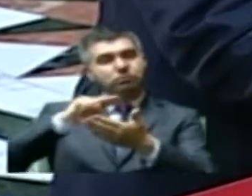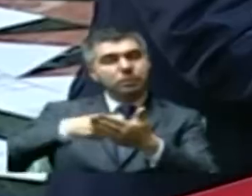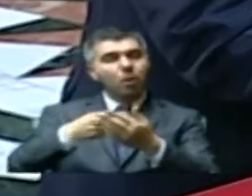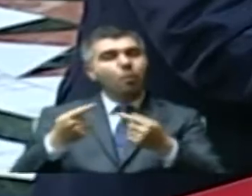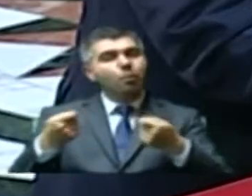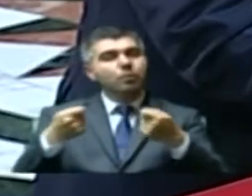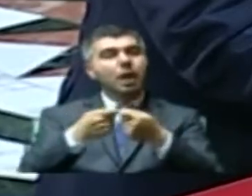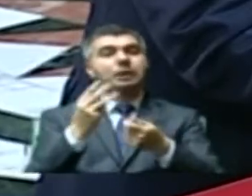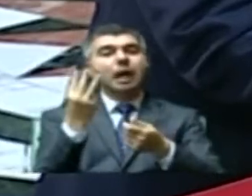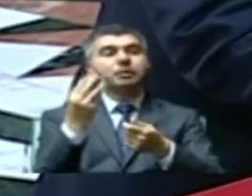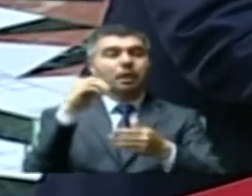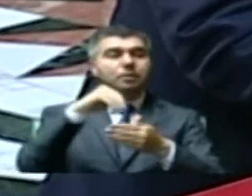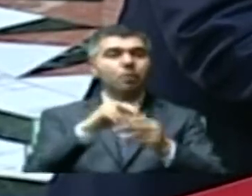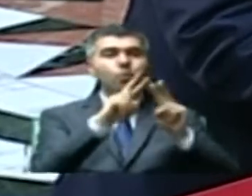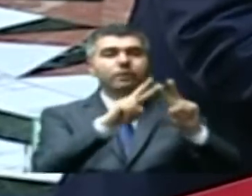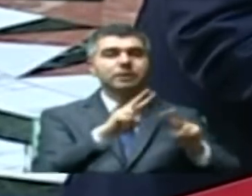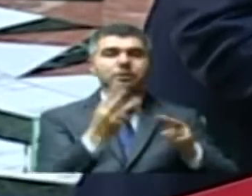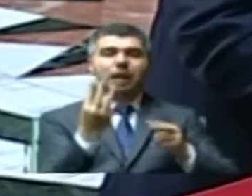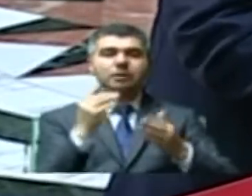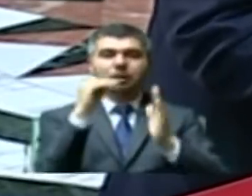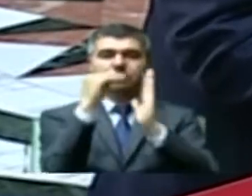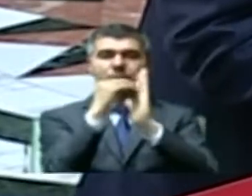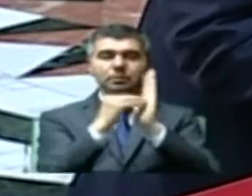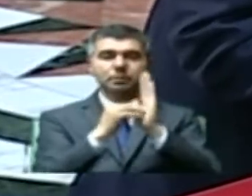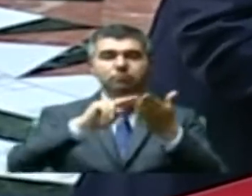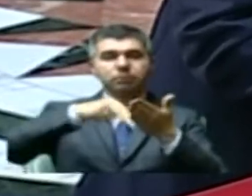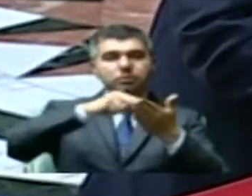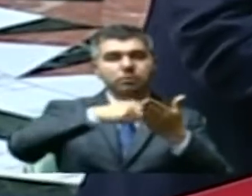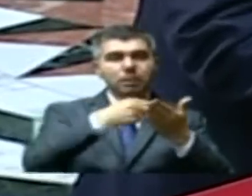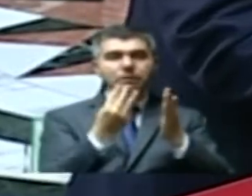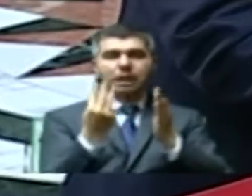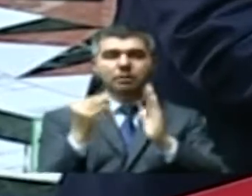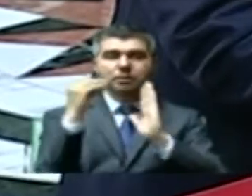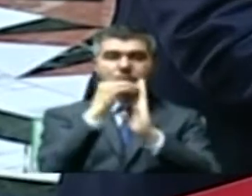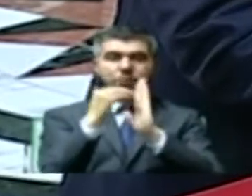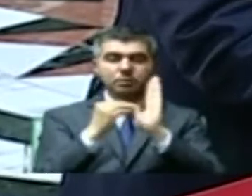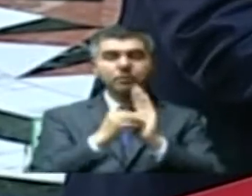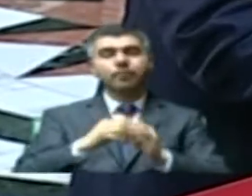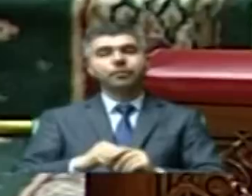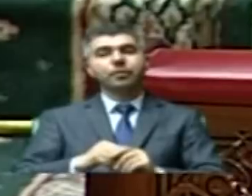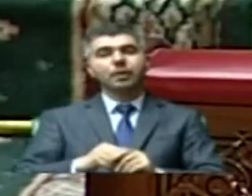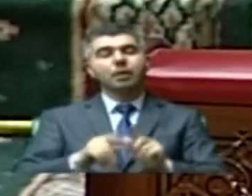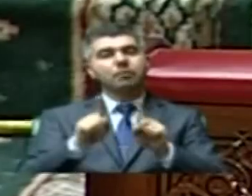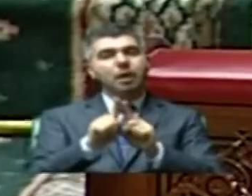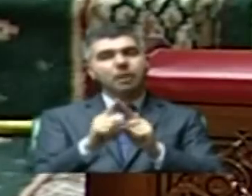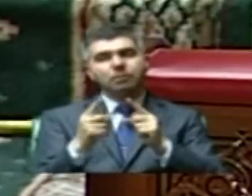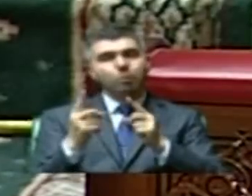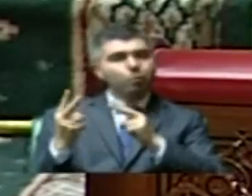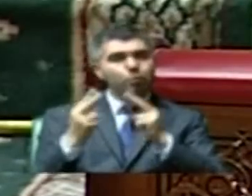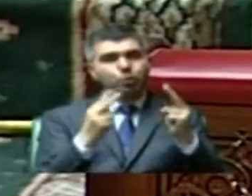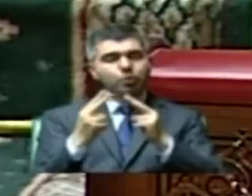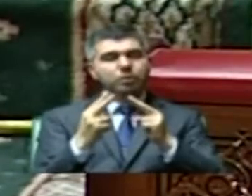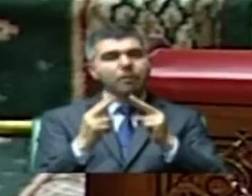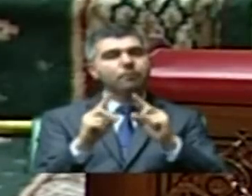العون المكلف بتفتيش الشغل. في هذه الحالة إذا وقع الأمر هكذا وبهذه الشروط يكون النزاع الفردي قد